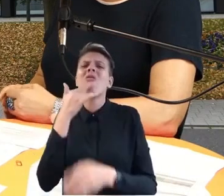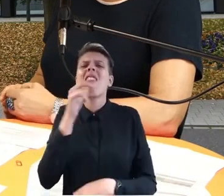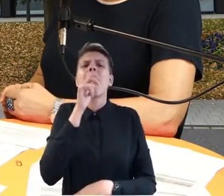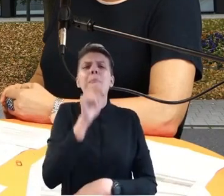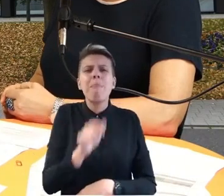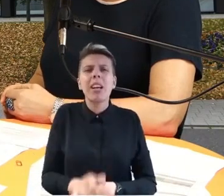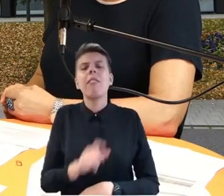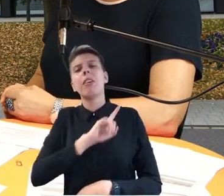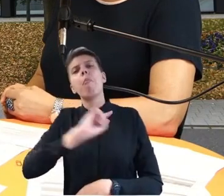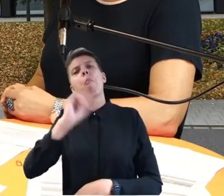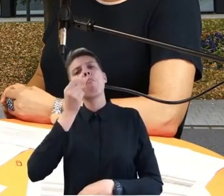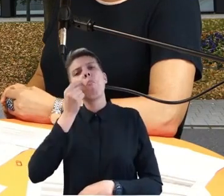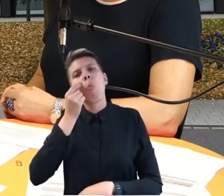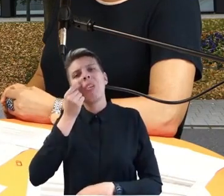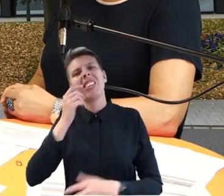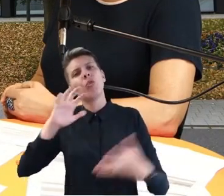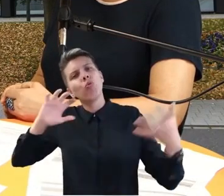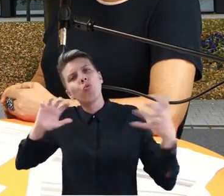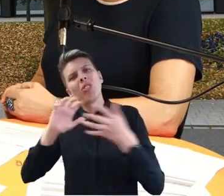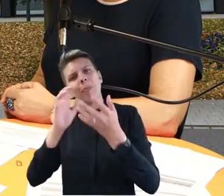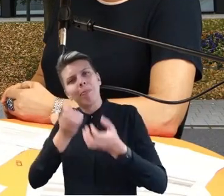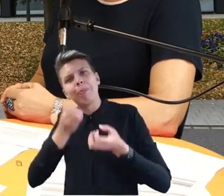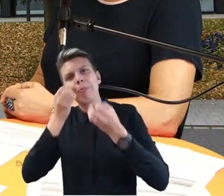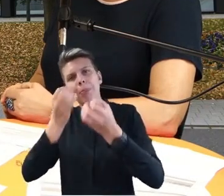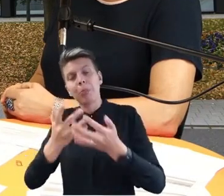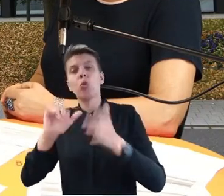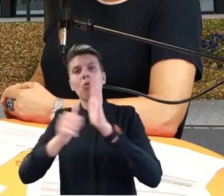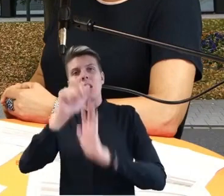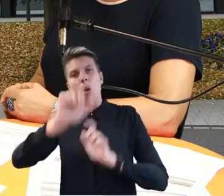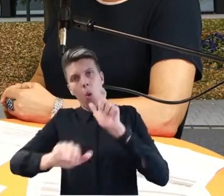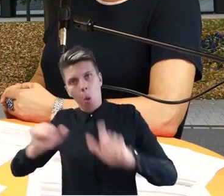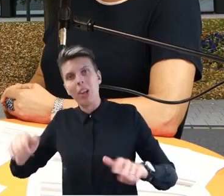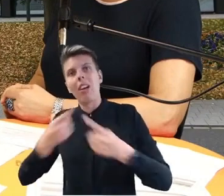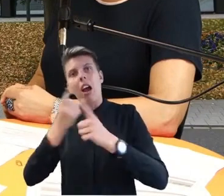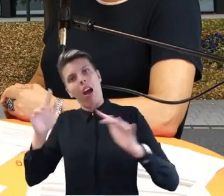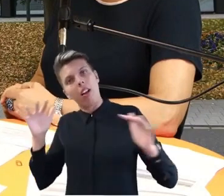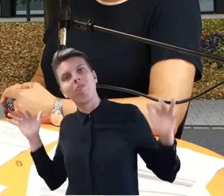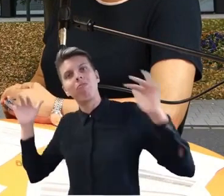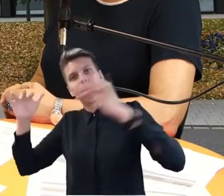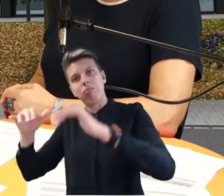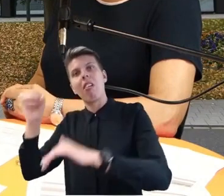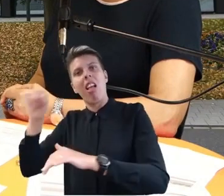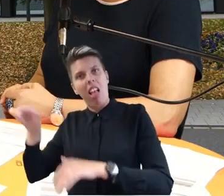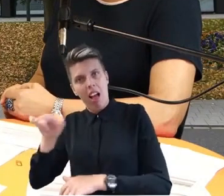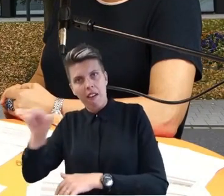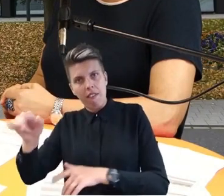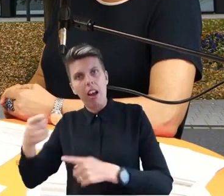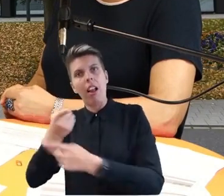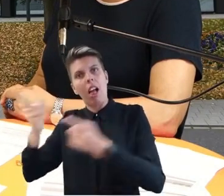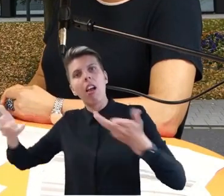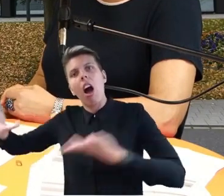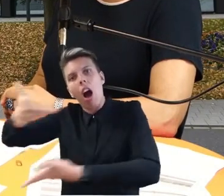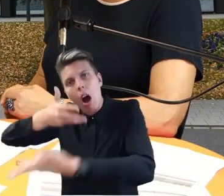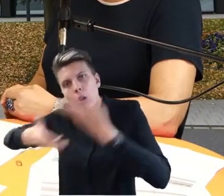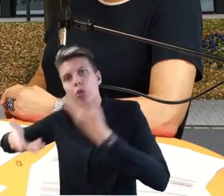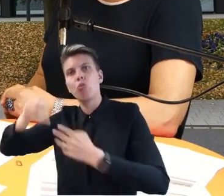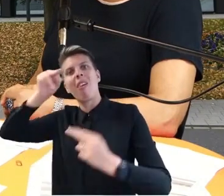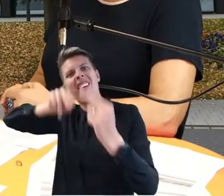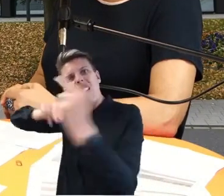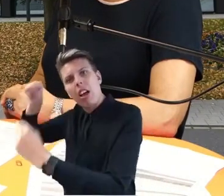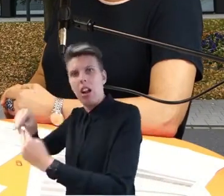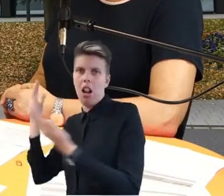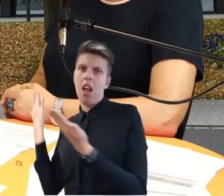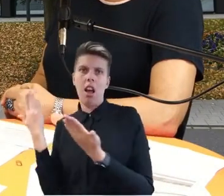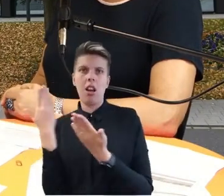zusammenzuführen dass die personen sich bei uns in ahrweiler sammeln und auch untereinander austauschen und eben sich kennen lernen also wenn man zum beispiel